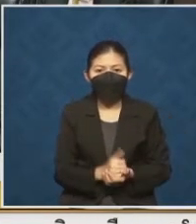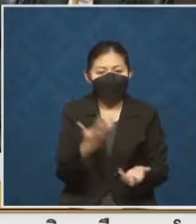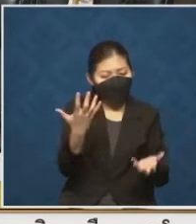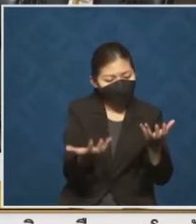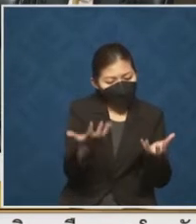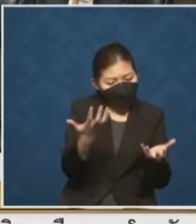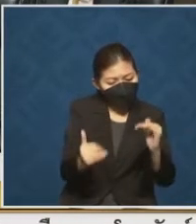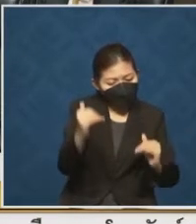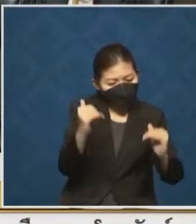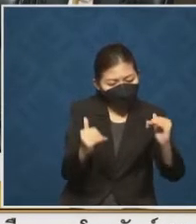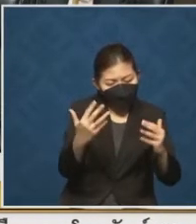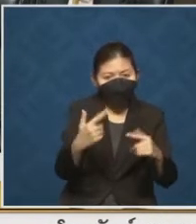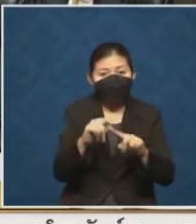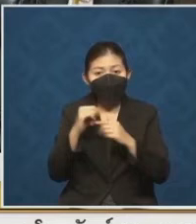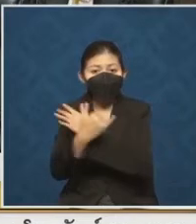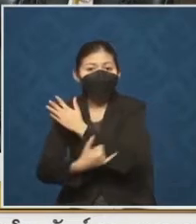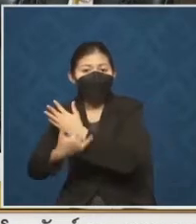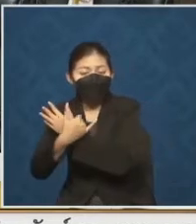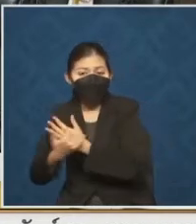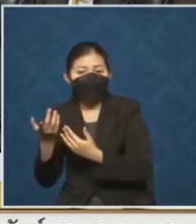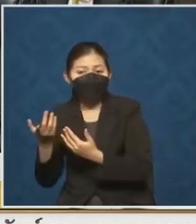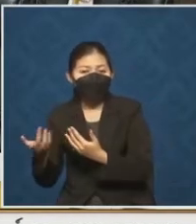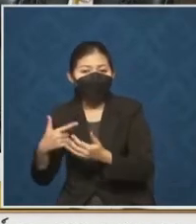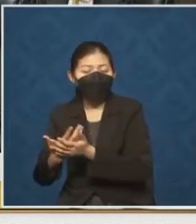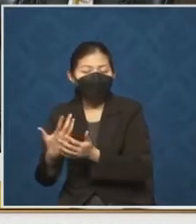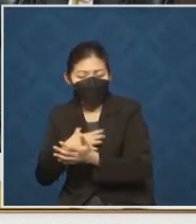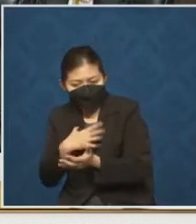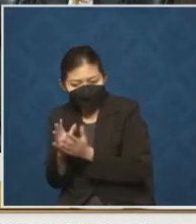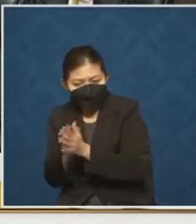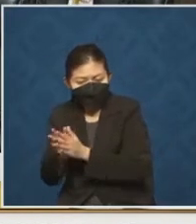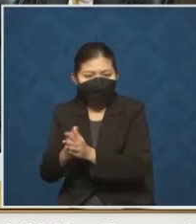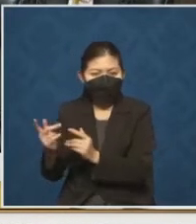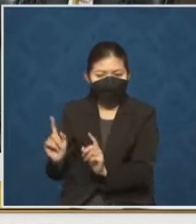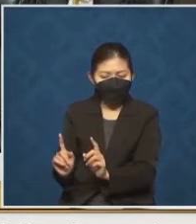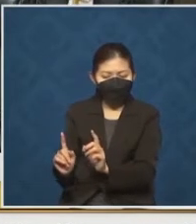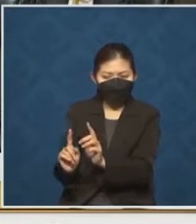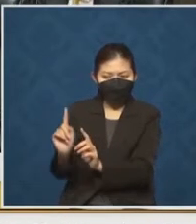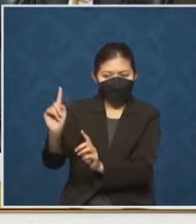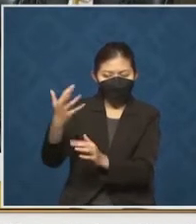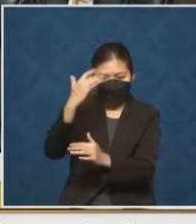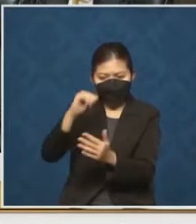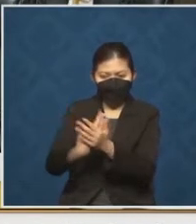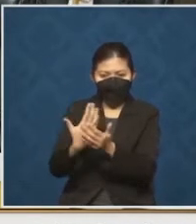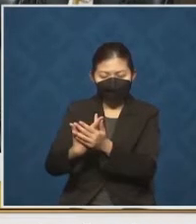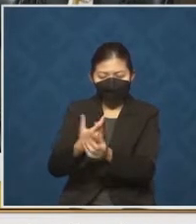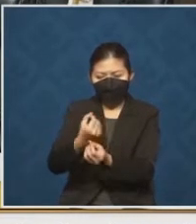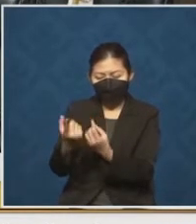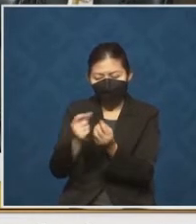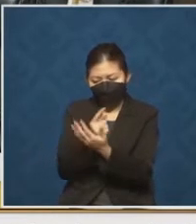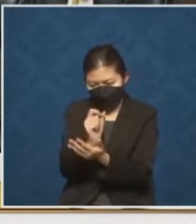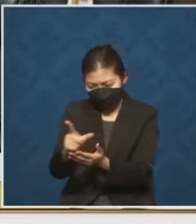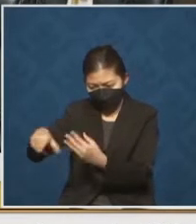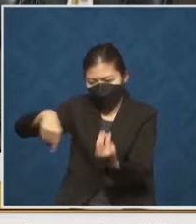เอายาไปเข้าใจผิดนะครับว่าเงินเฟ้อเศรษฐกิจดีมันไม่เหมือนกับประเทศอื่นครับเฟ้อของรอเป็นเฟ้อ